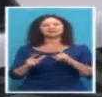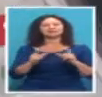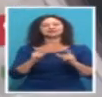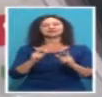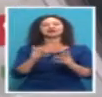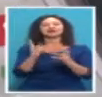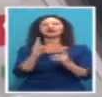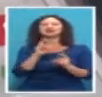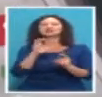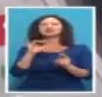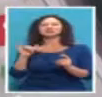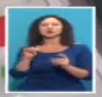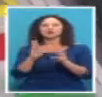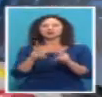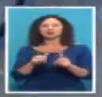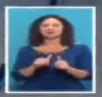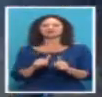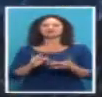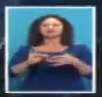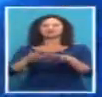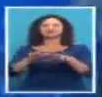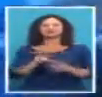с онлайн-передачей данных.